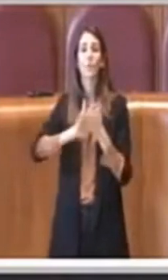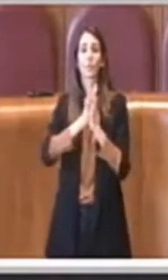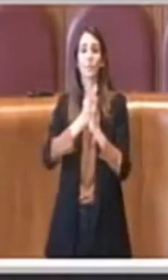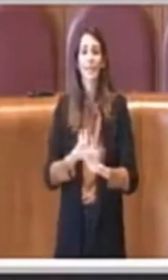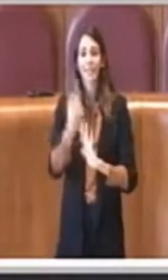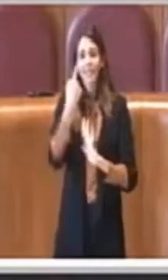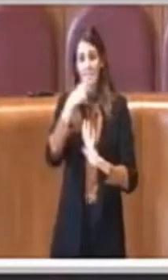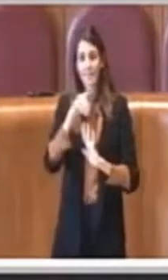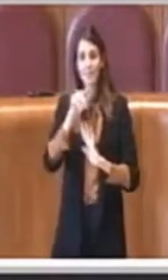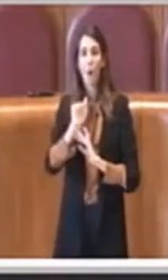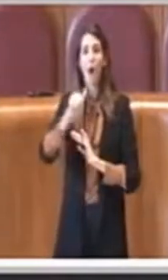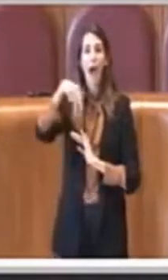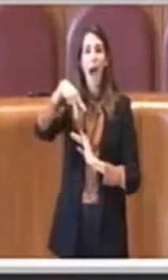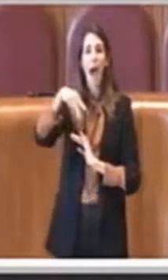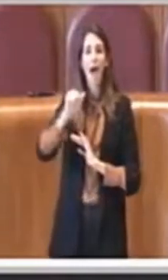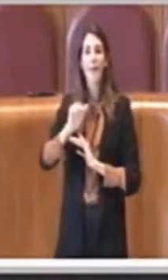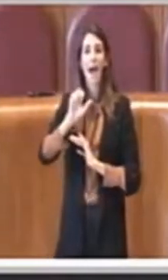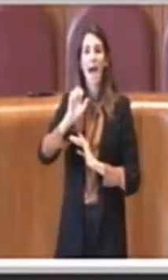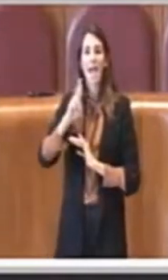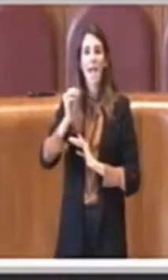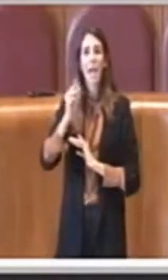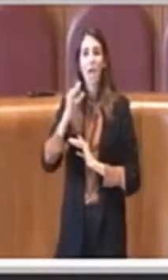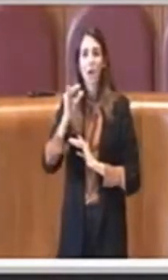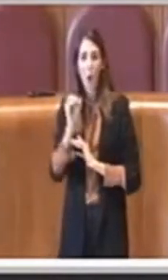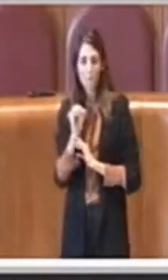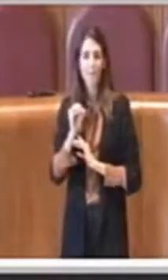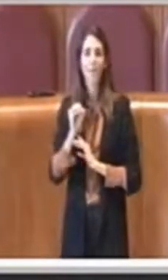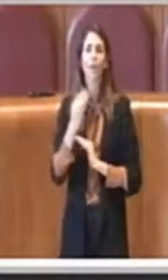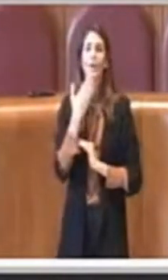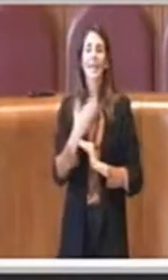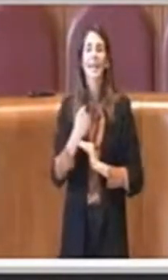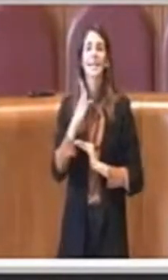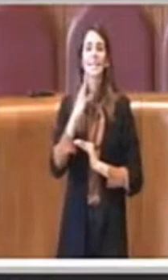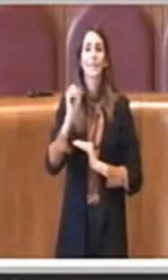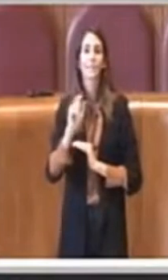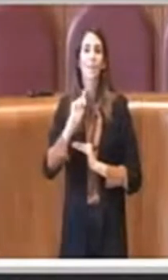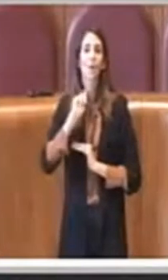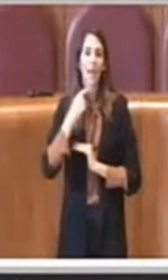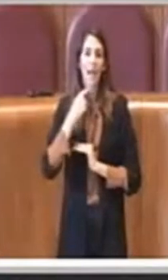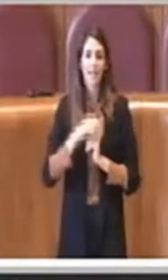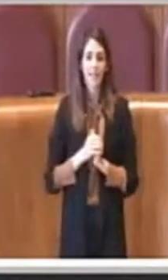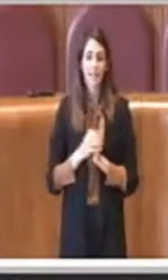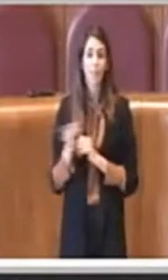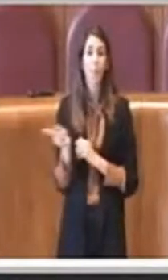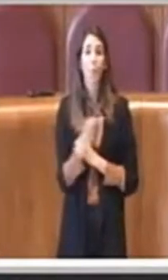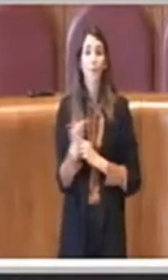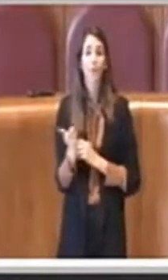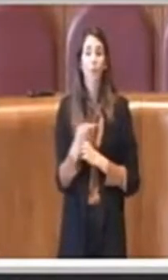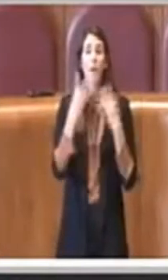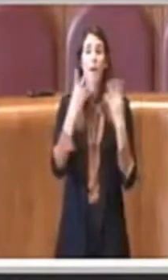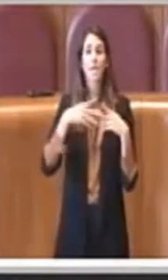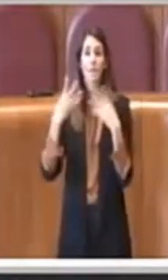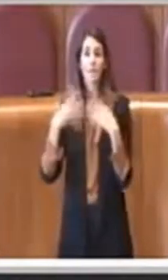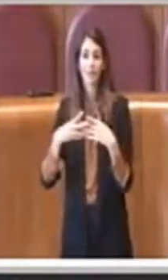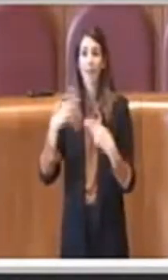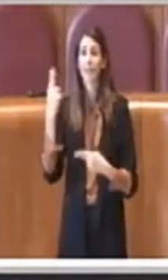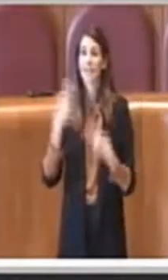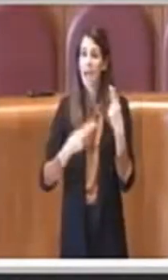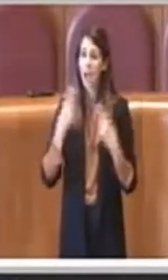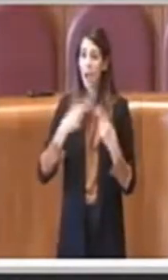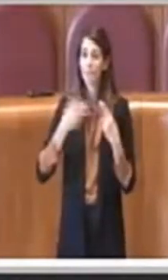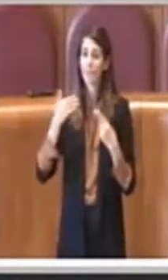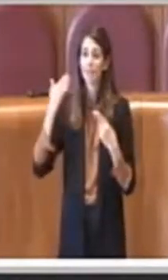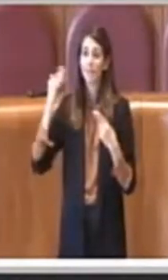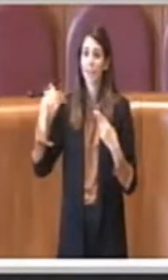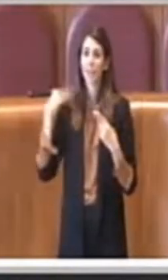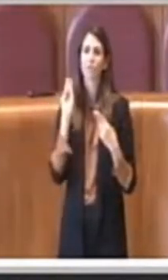l'utilizzo del biogas a Casalsecce e a Cesano. Due impianti dove questa amministrazione ha chiesto di